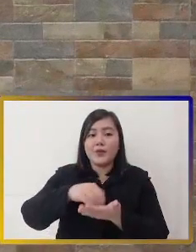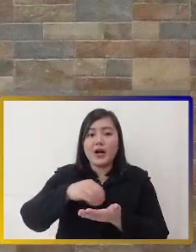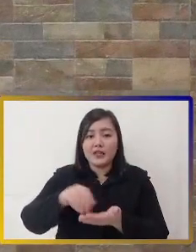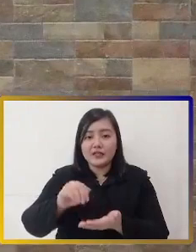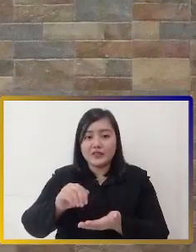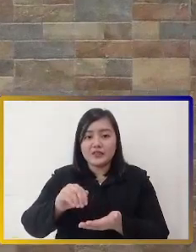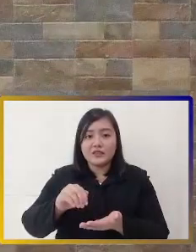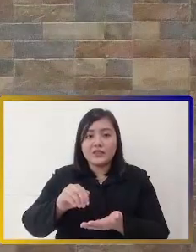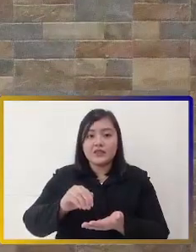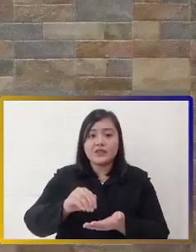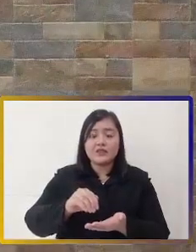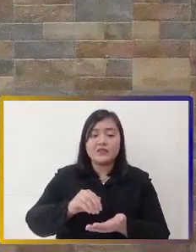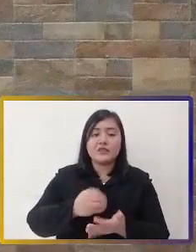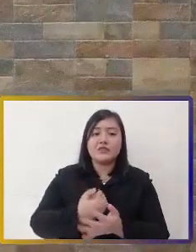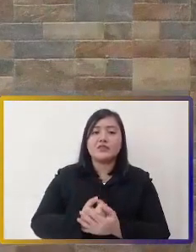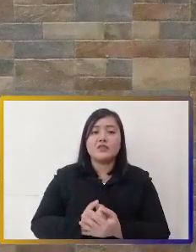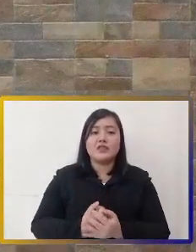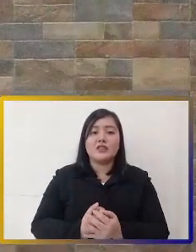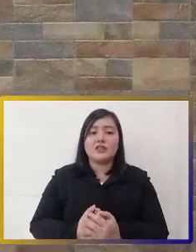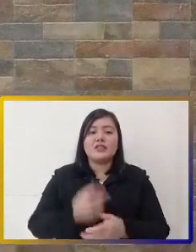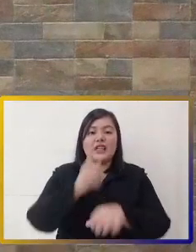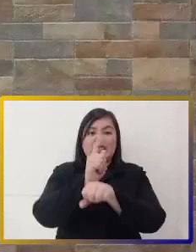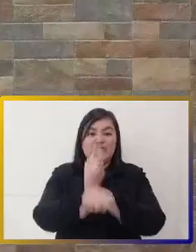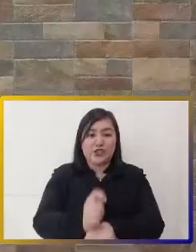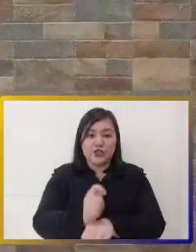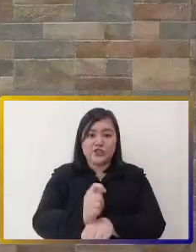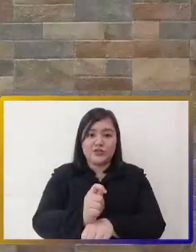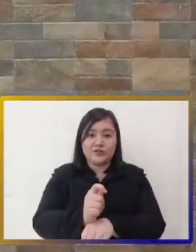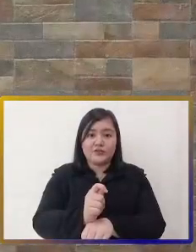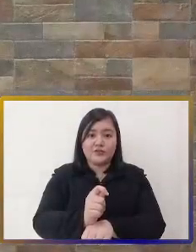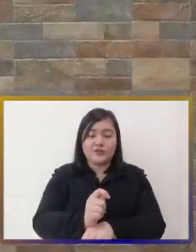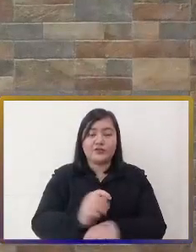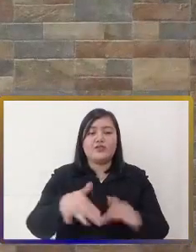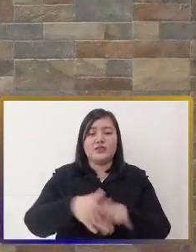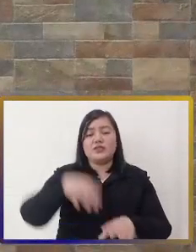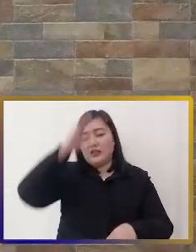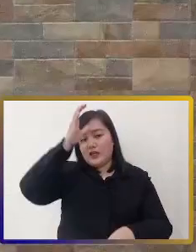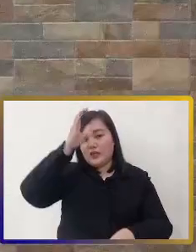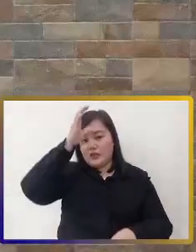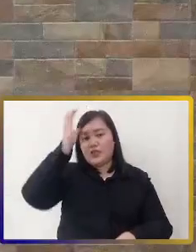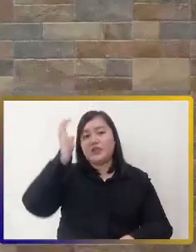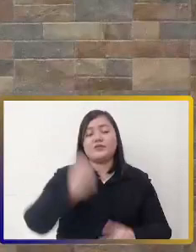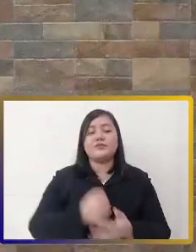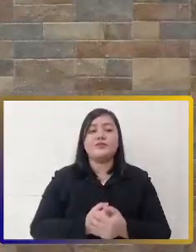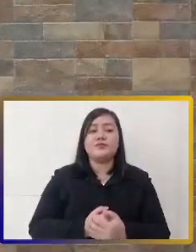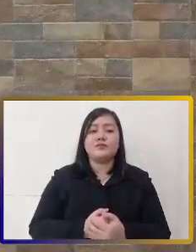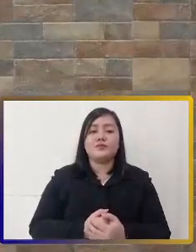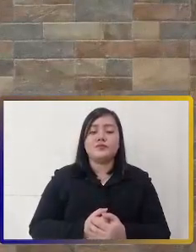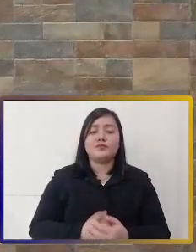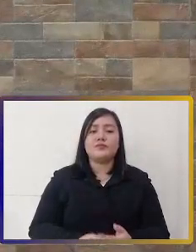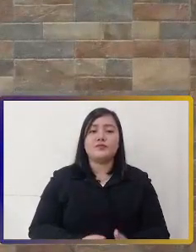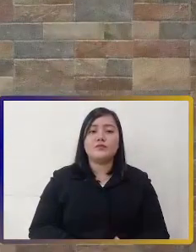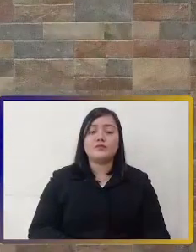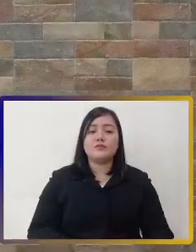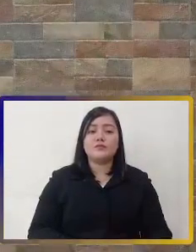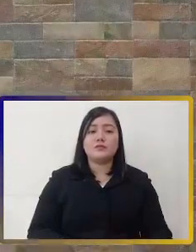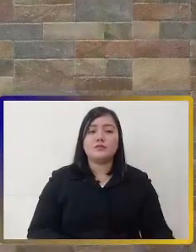kanila. So kaya ko po yung pinapakita sa inyo mga kapatid. Kaya nga makikita niyo po development eh. Yan po yung sinasabi ko sa